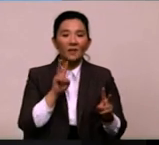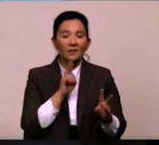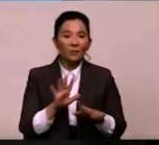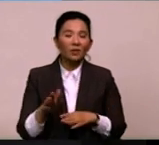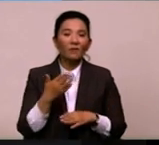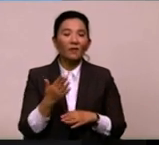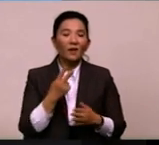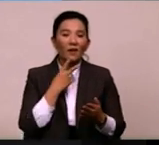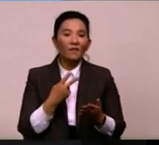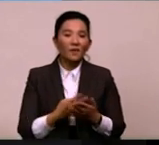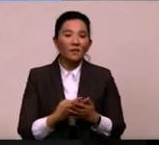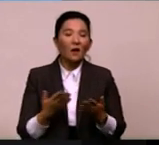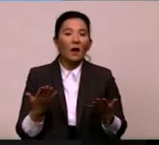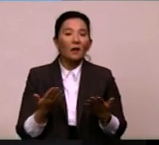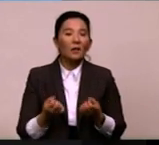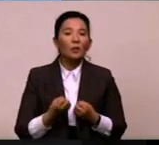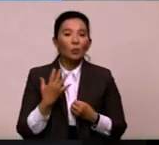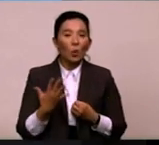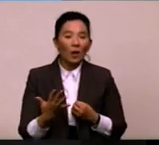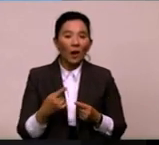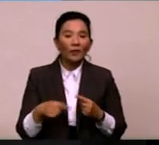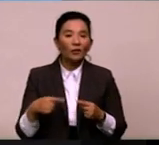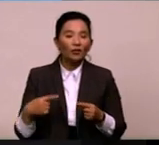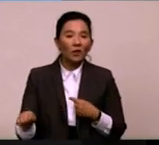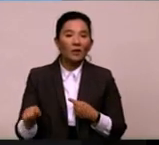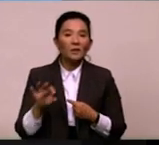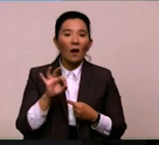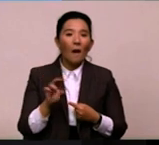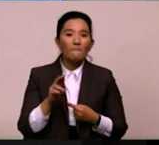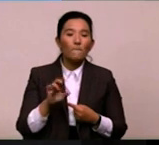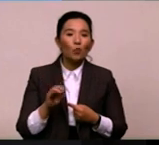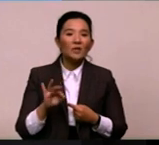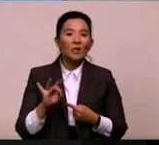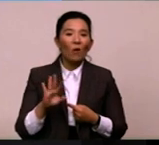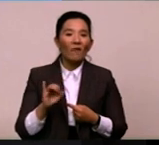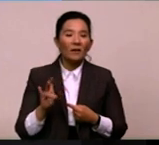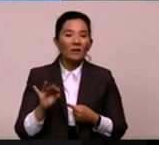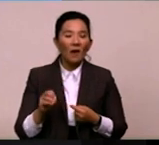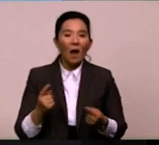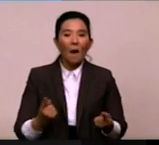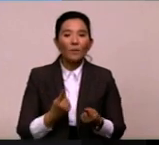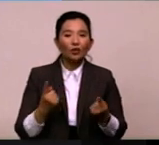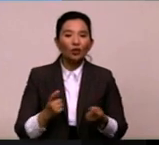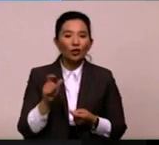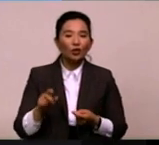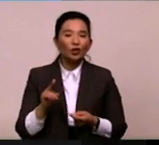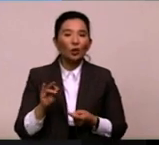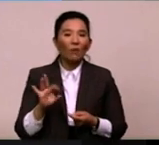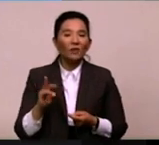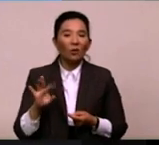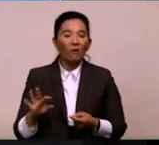изображениям вы видите, как, насколько отличалось обмундирование обычных чиновников,